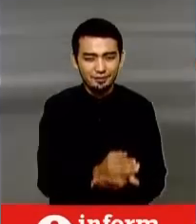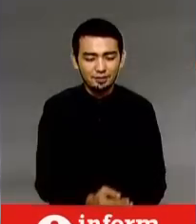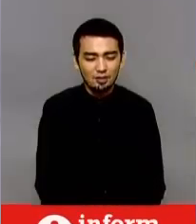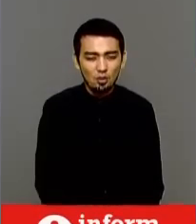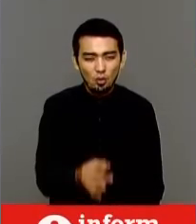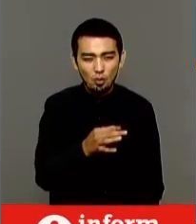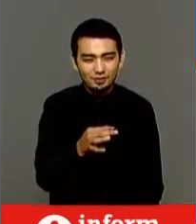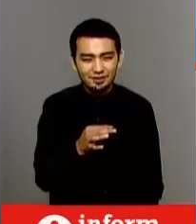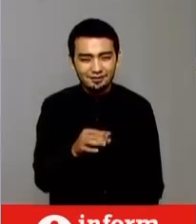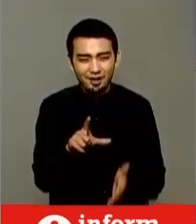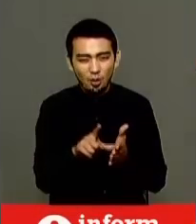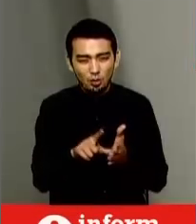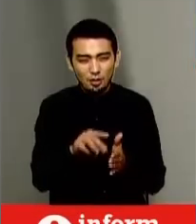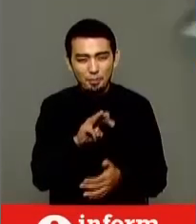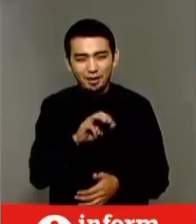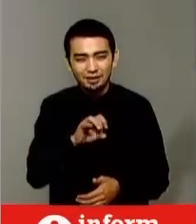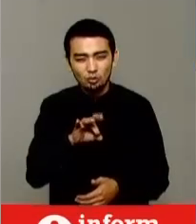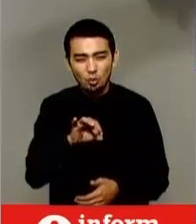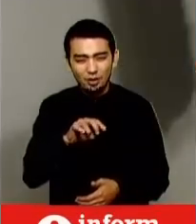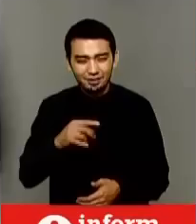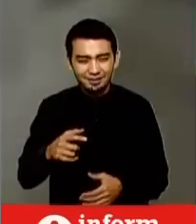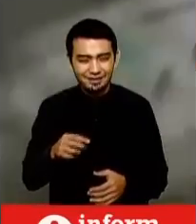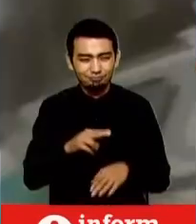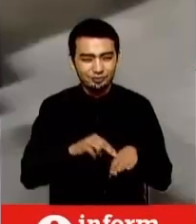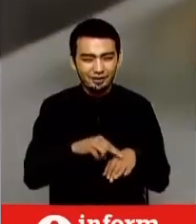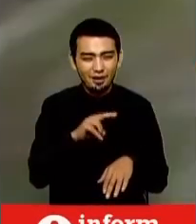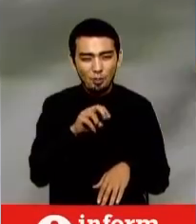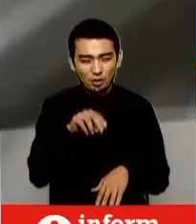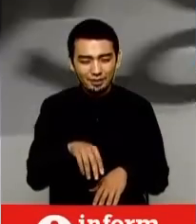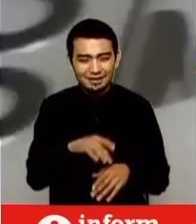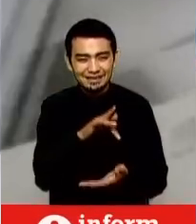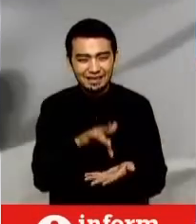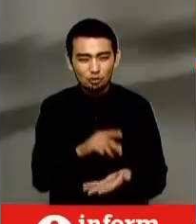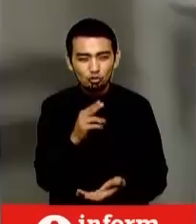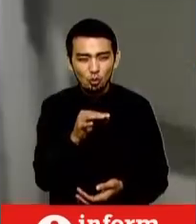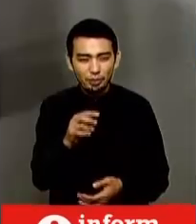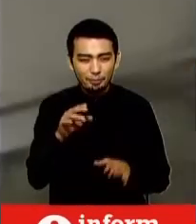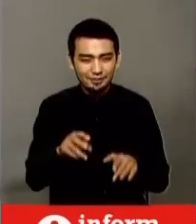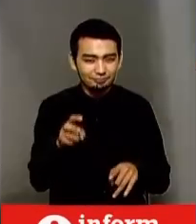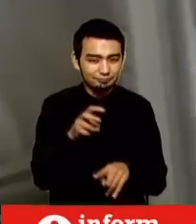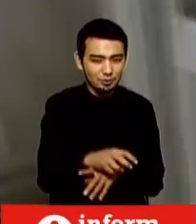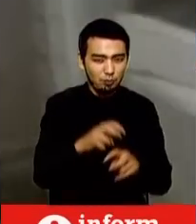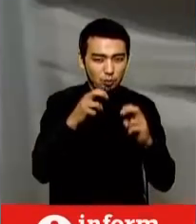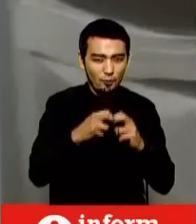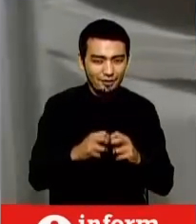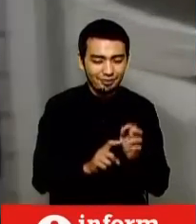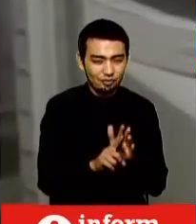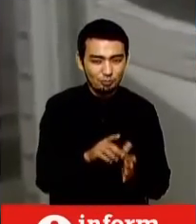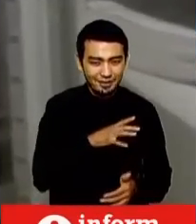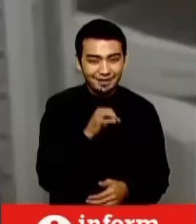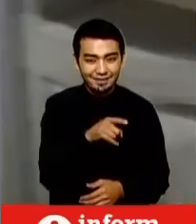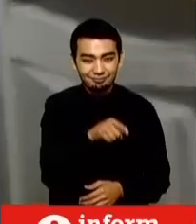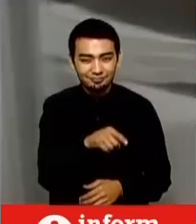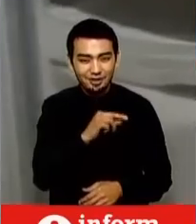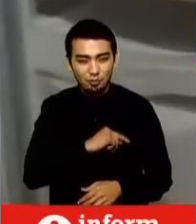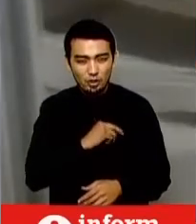Облыстық қаржы мониторингі департаменті Көкшетау қаласының халыққа қызмет көрсету орталығына тексеріс жүргізген. Нәтижесінде ондағы